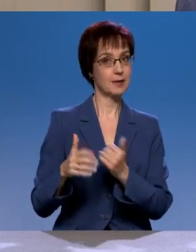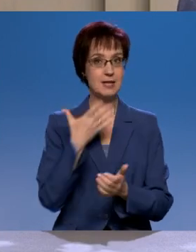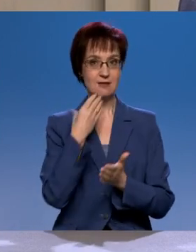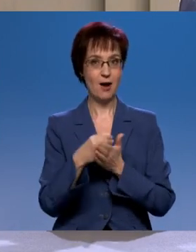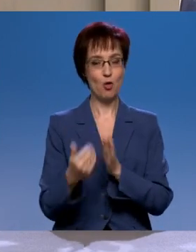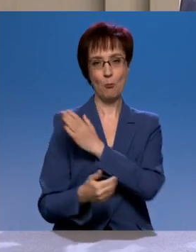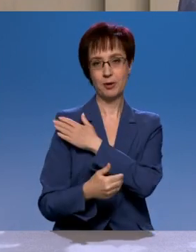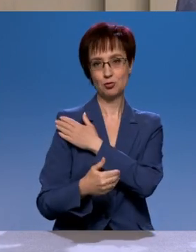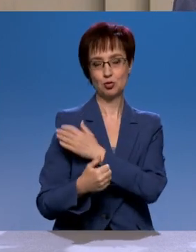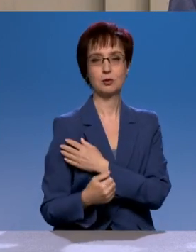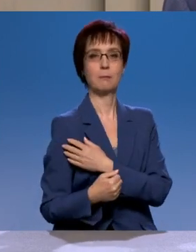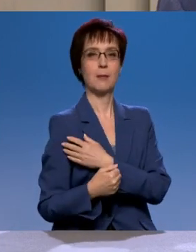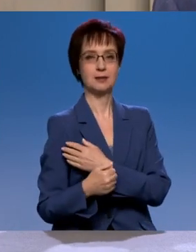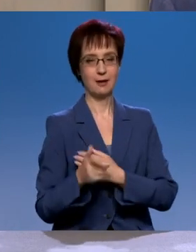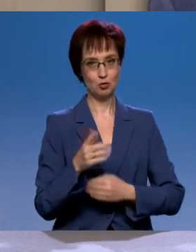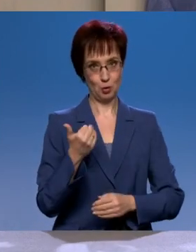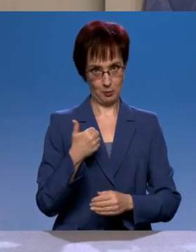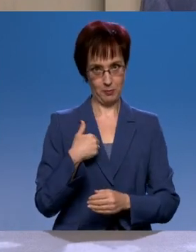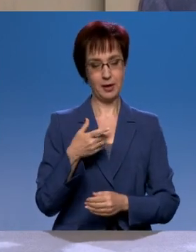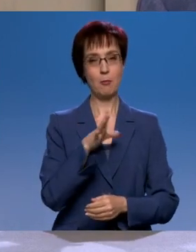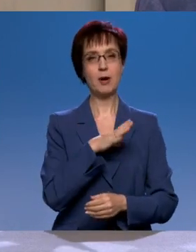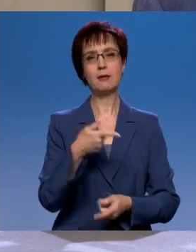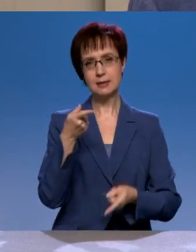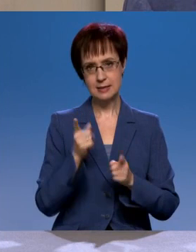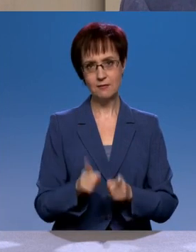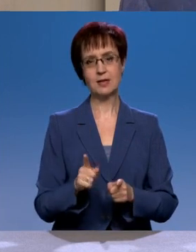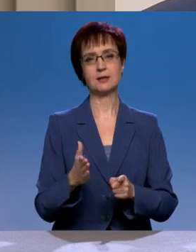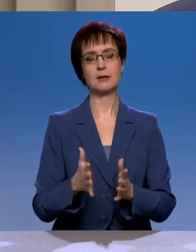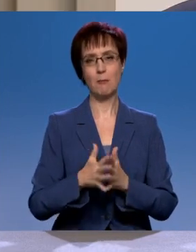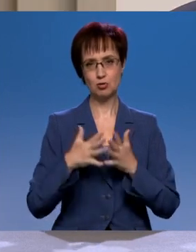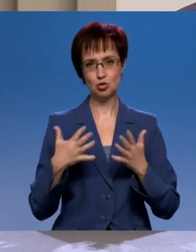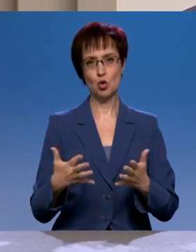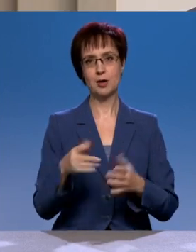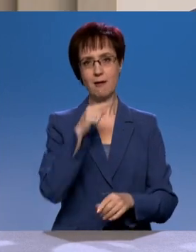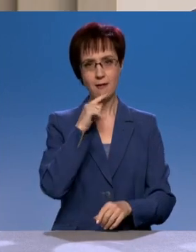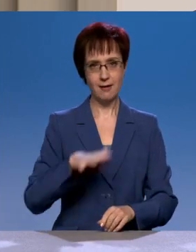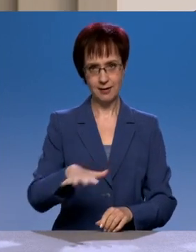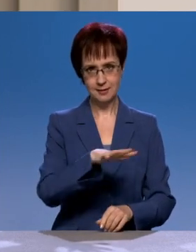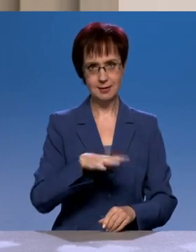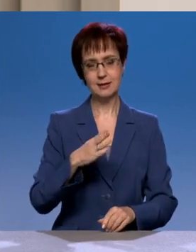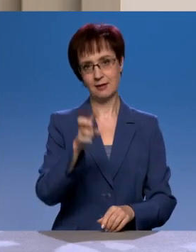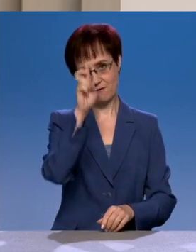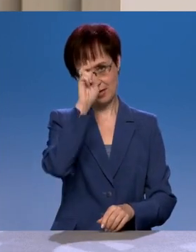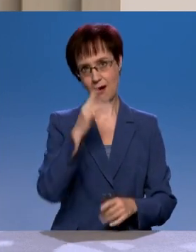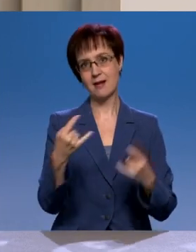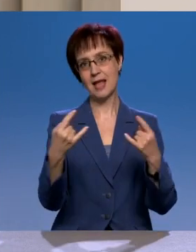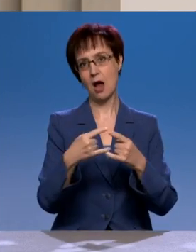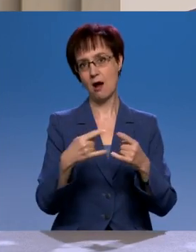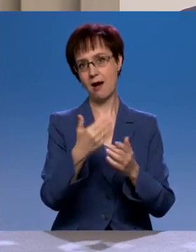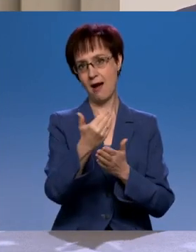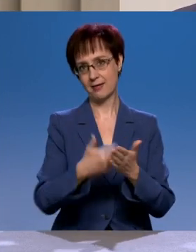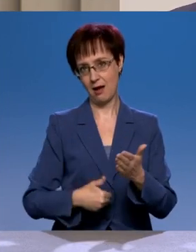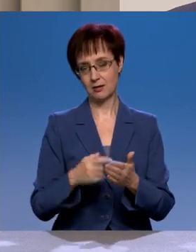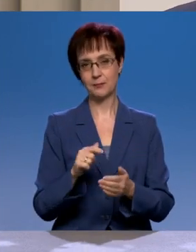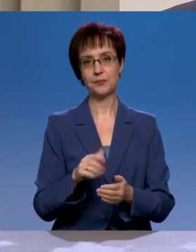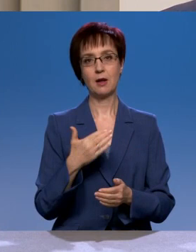были действительно большим российским федеральным каналом. Канал нашел своего зрителя. Это,